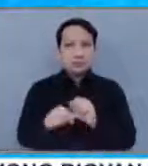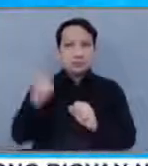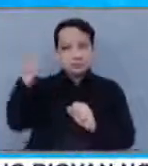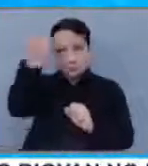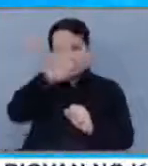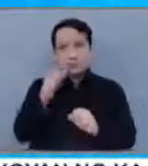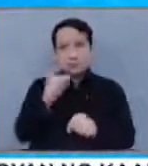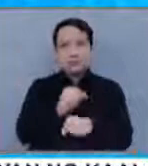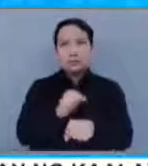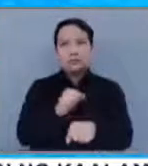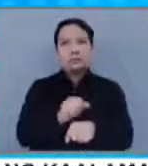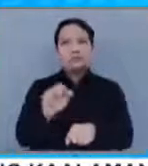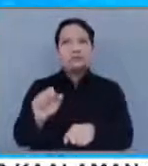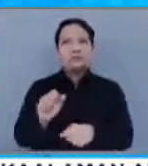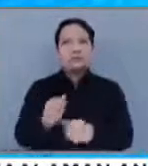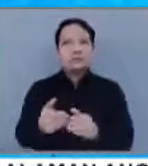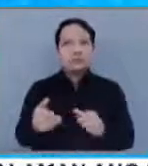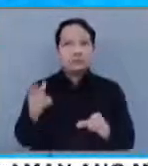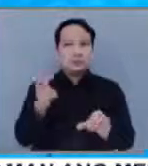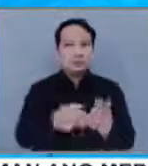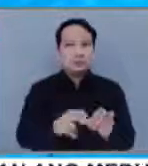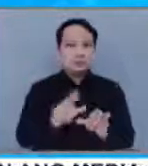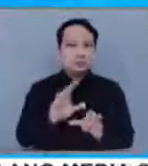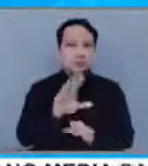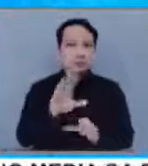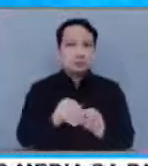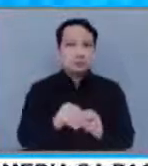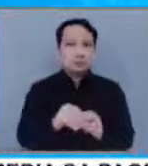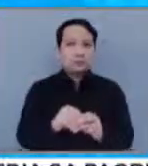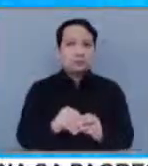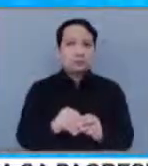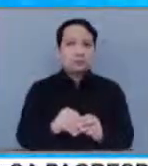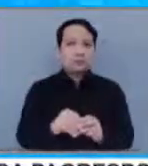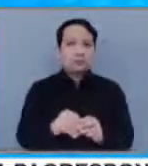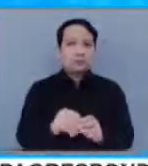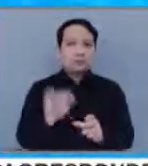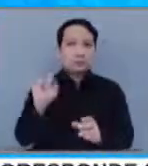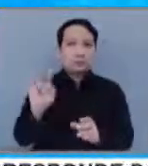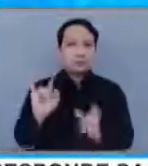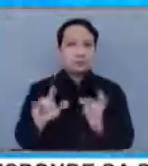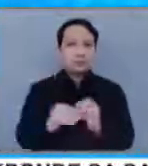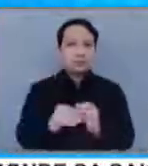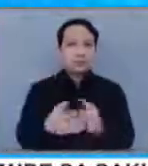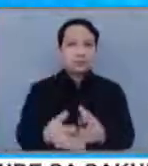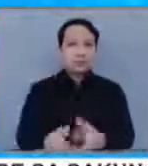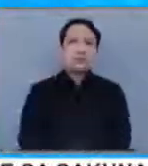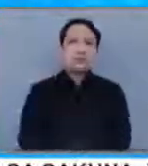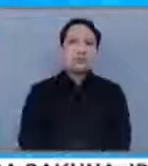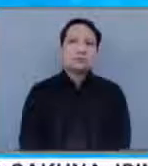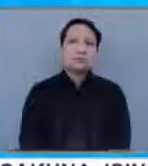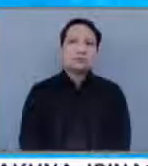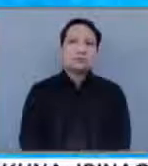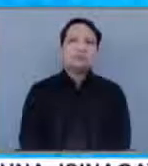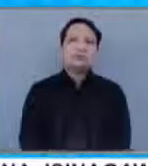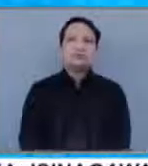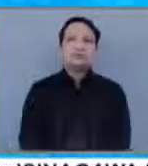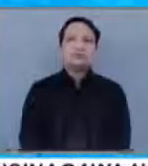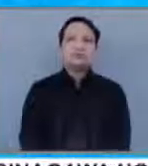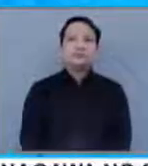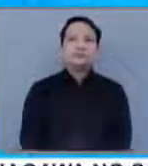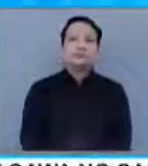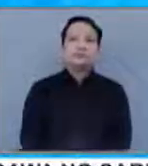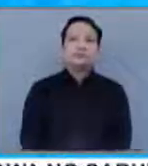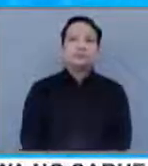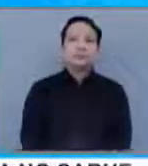kong makapasok sa media, ganun po. Kaya naman bukas siya sa pagpapakomisyon o sa mga nais bumili